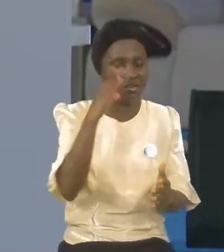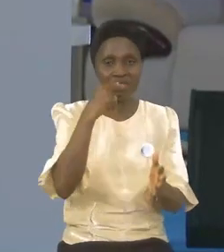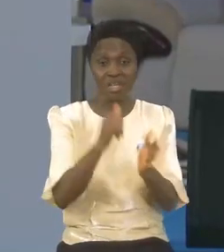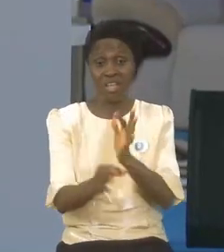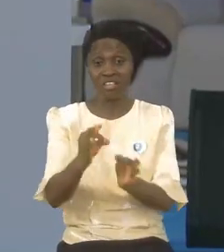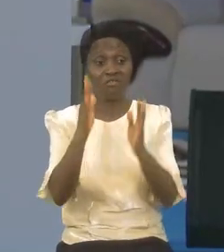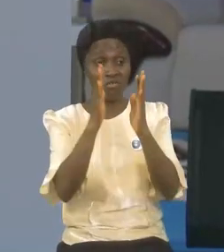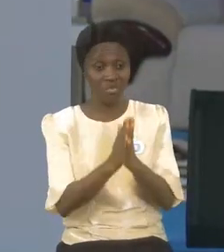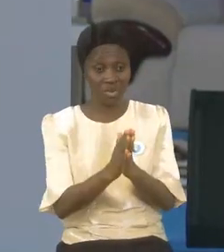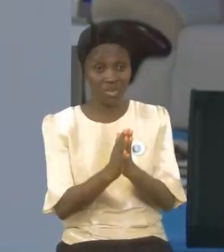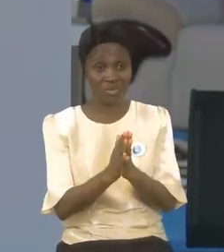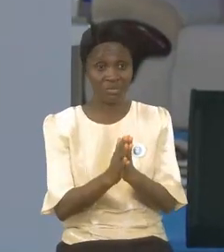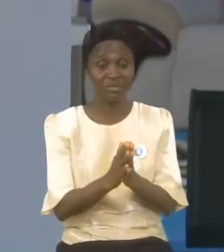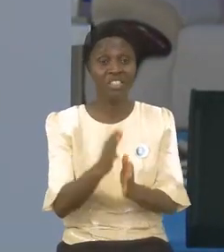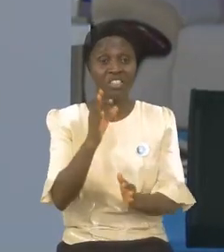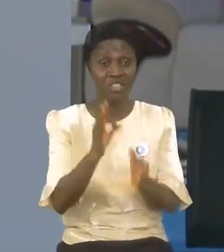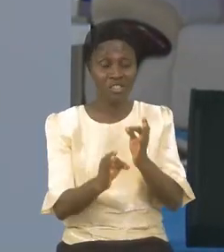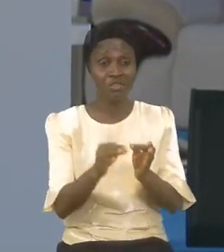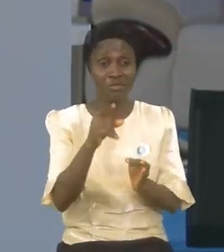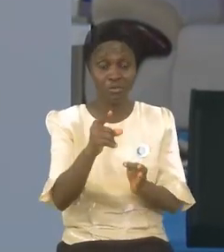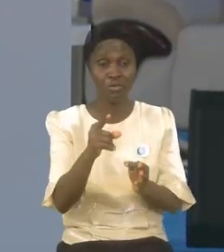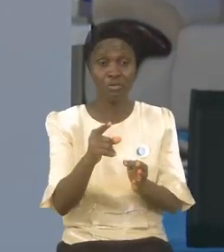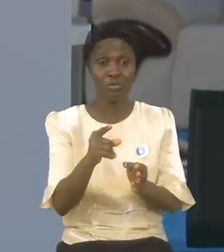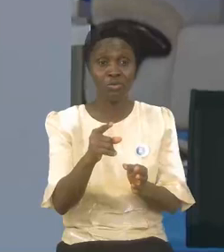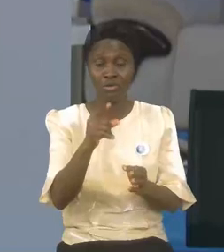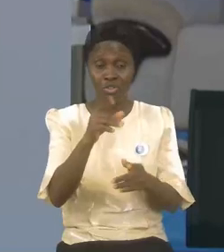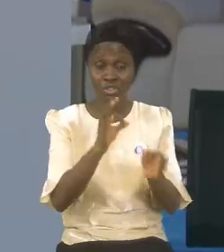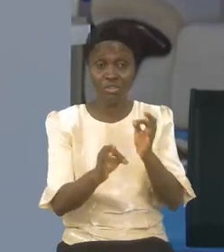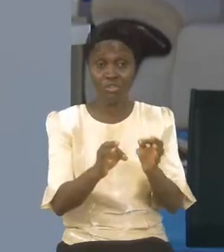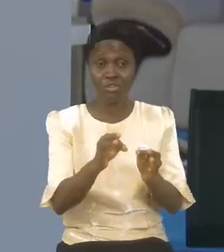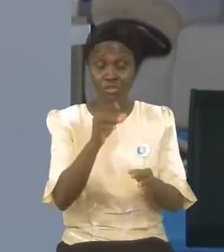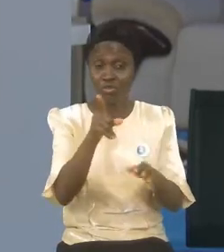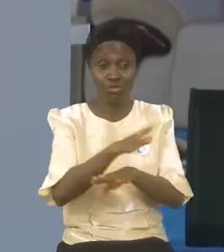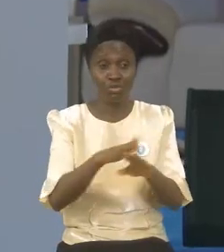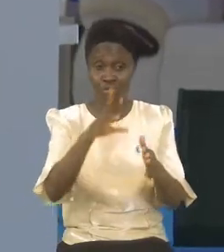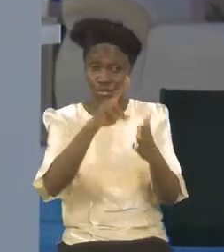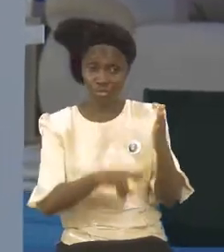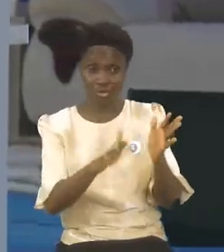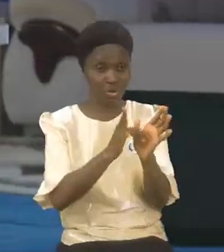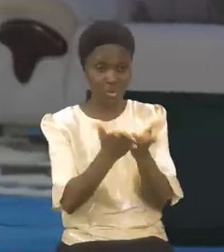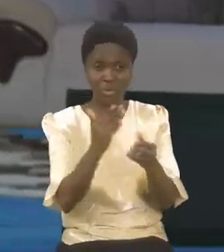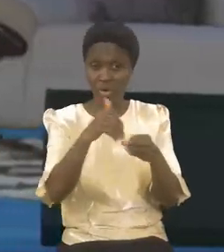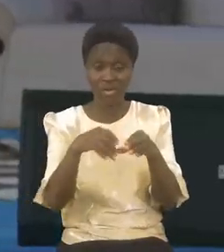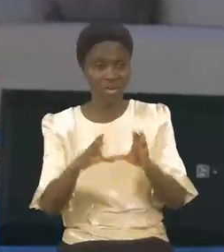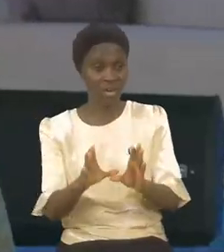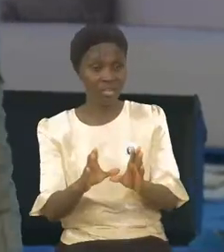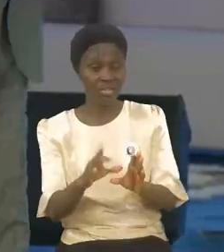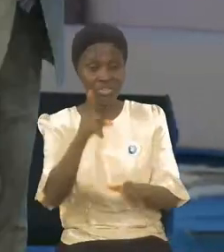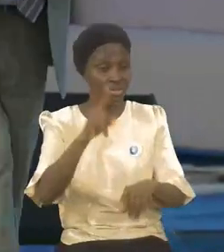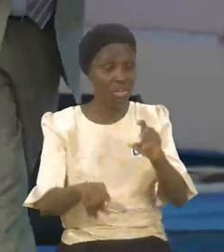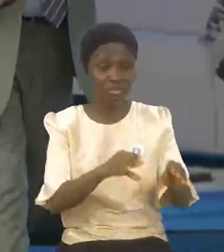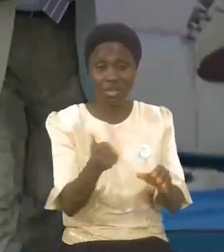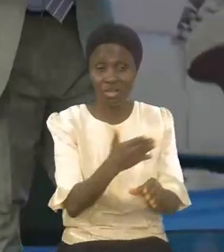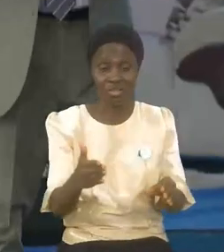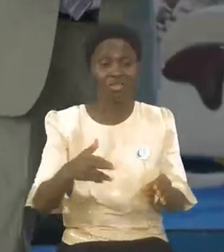tu pries et tu ne peux pas lire la Bible en classe, si tu es un enseignant, tu ne peux rien